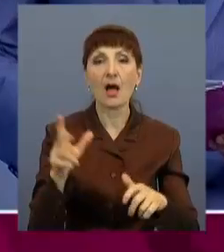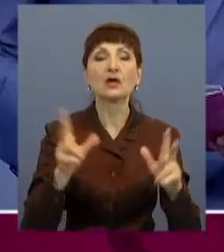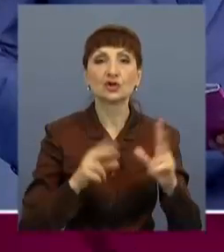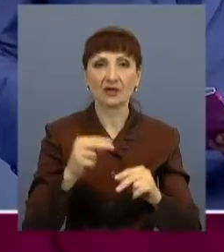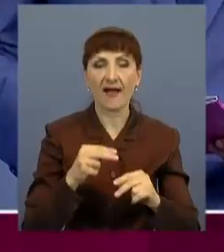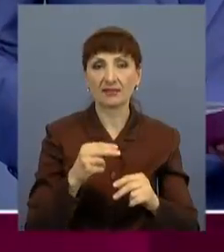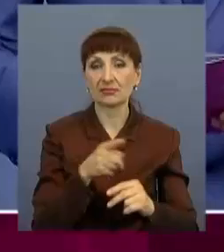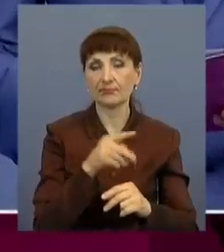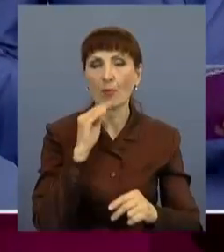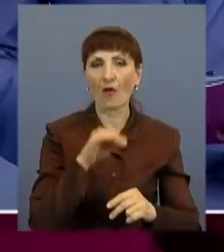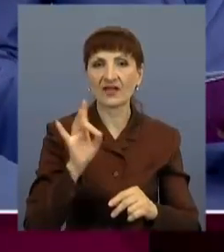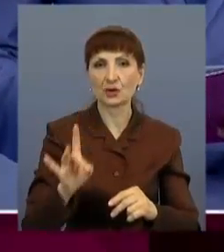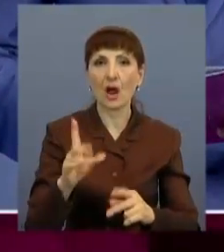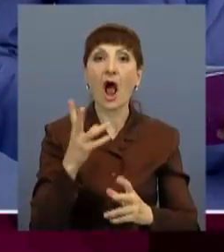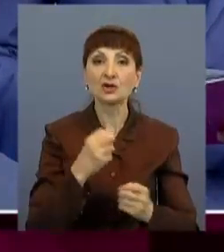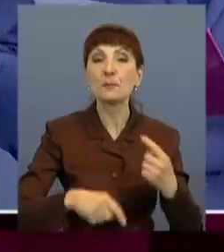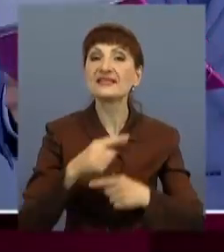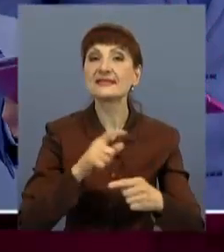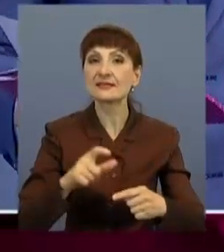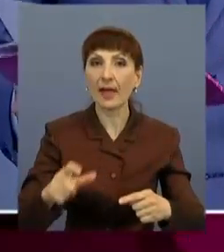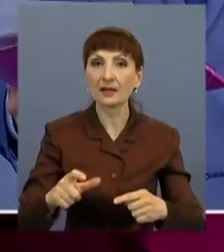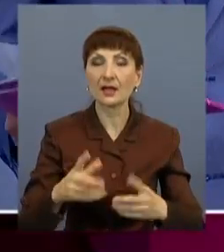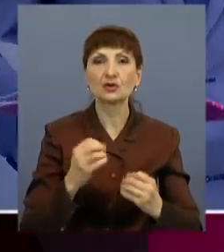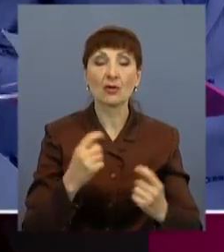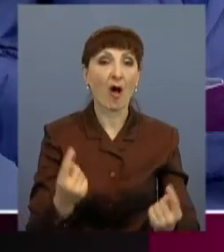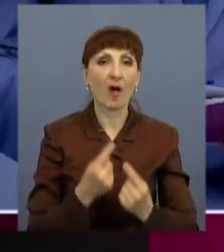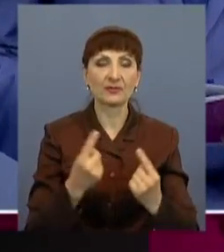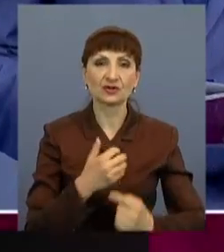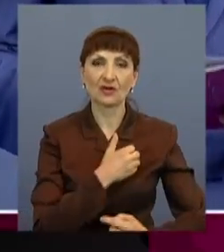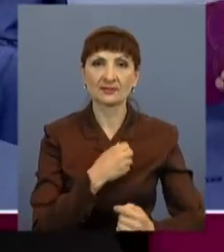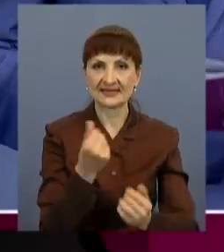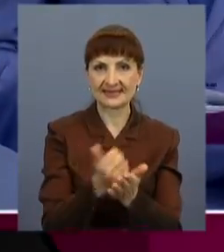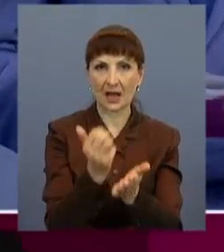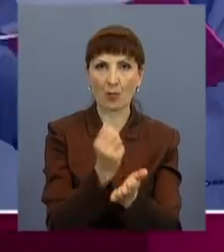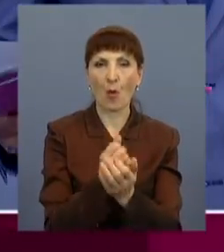Масимжан Турсынович. А еще предпринимателями руководит обычное желание заработать больше и раньше.